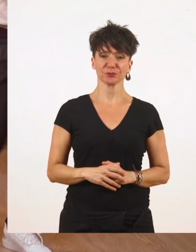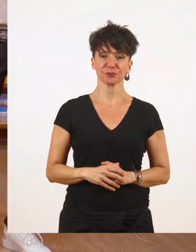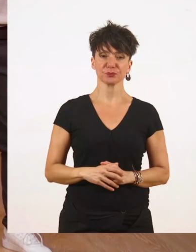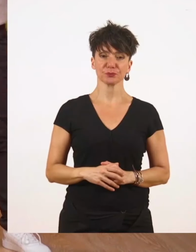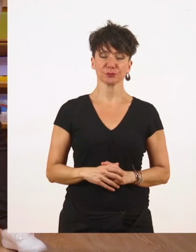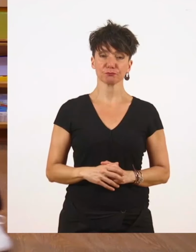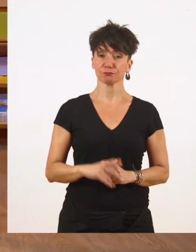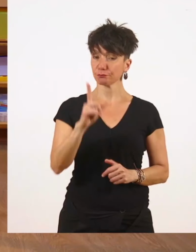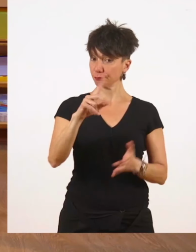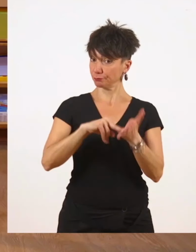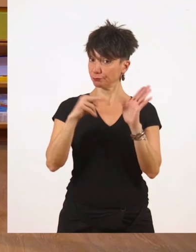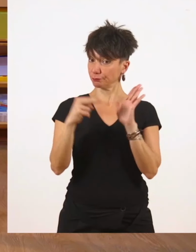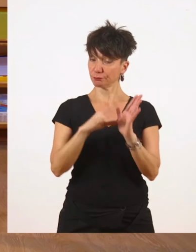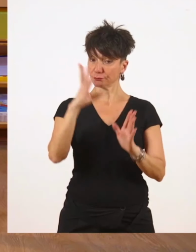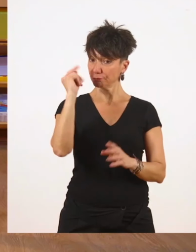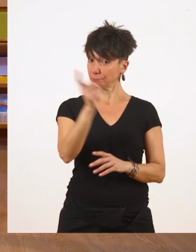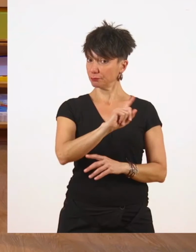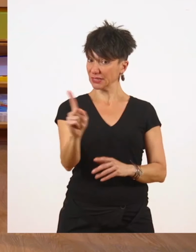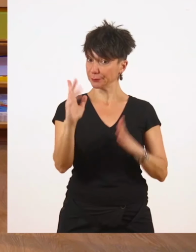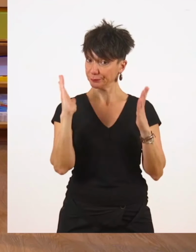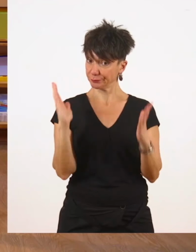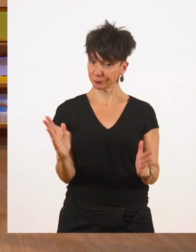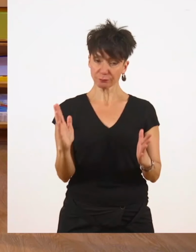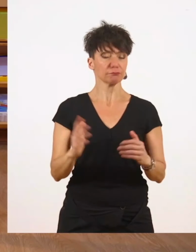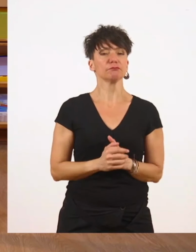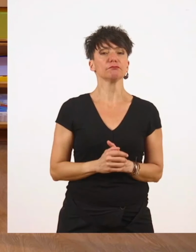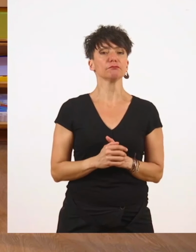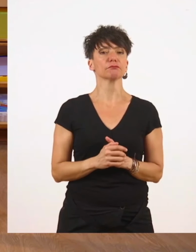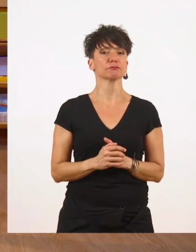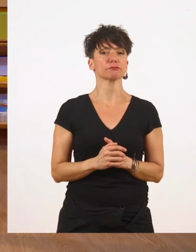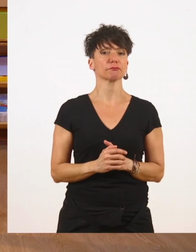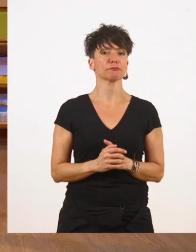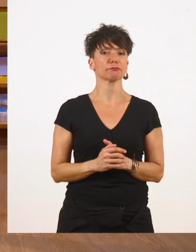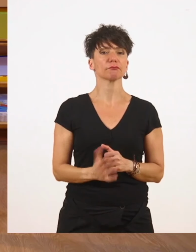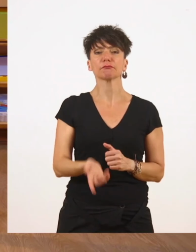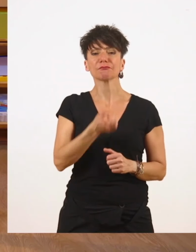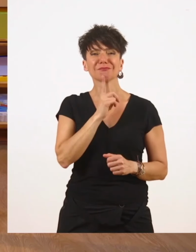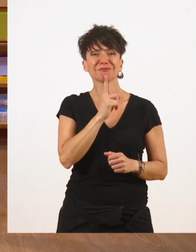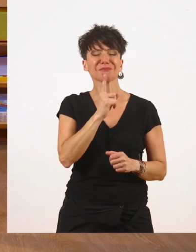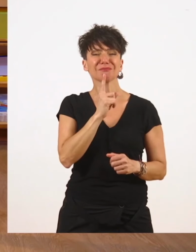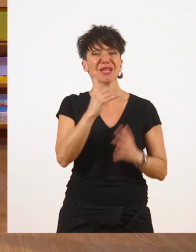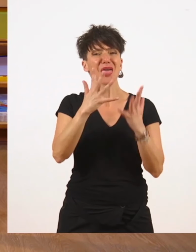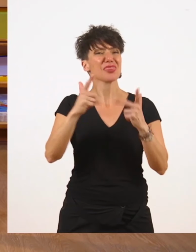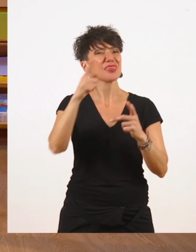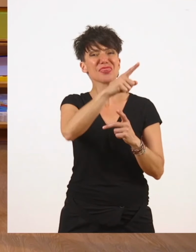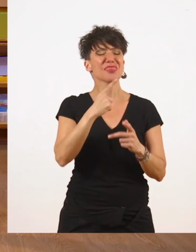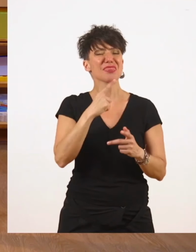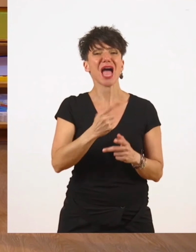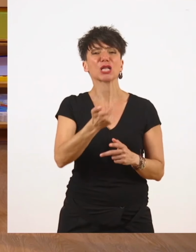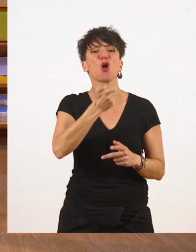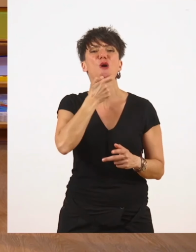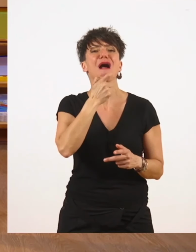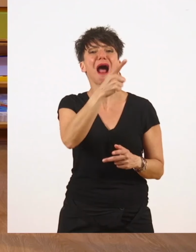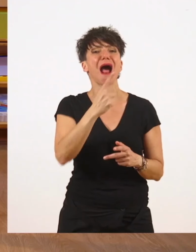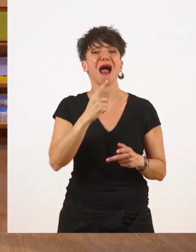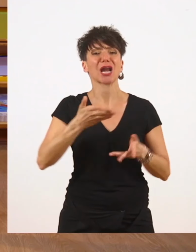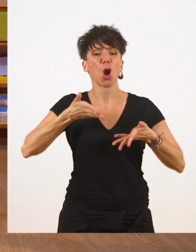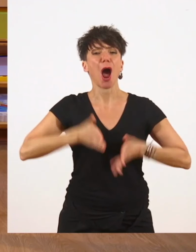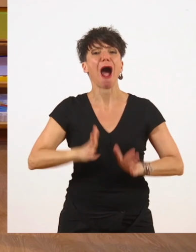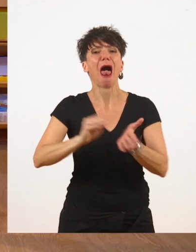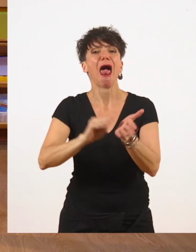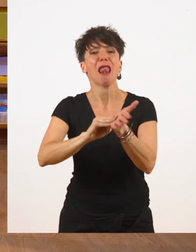Δεν πρέπει βεβαίως να ξεχνάμε ότι τα πράγματα αλλάζουν στο Ελισιαβατιανό Θέατρο. Ξεχάστε αυτά που ξέρατε στην